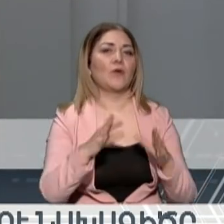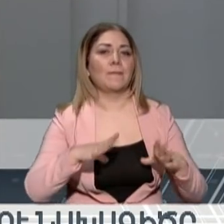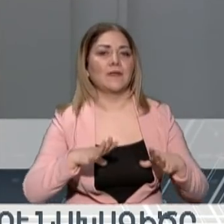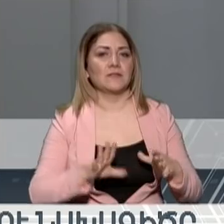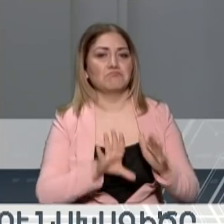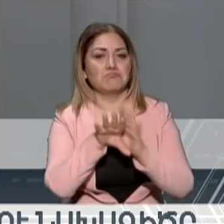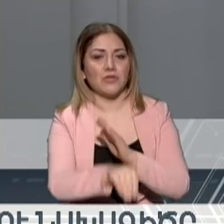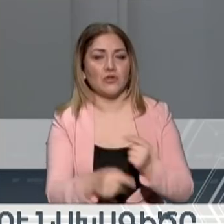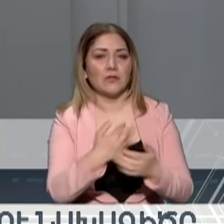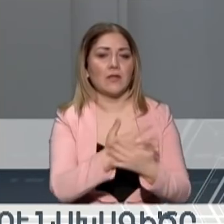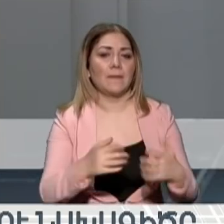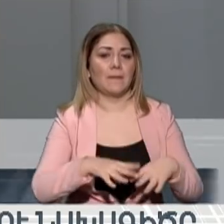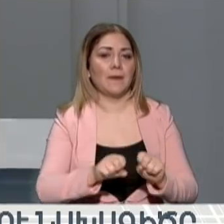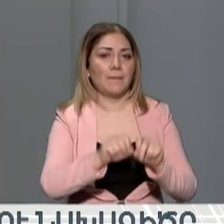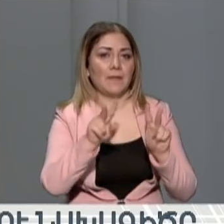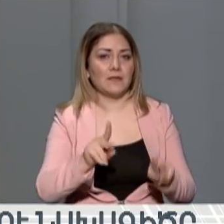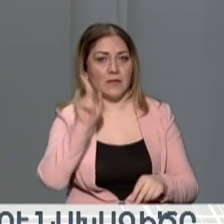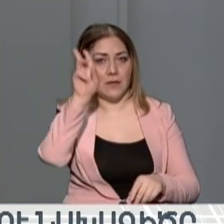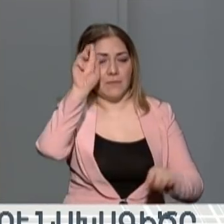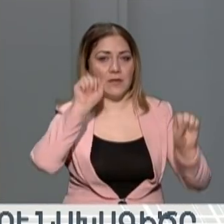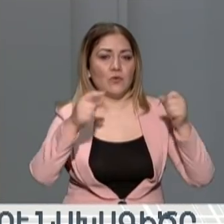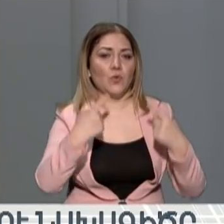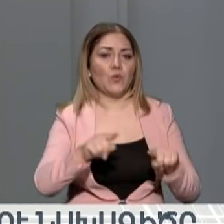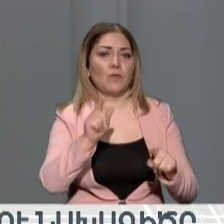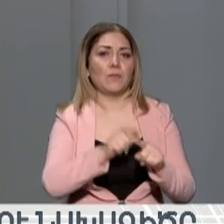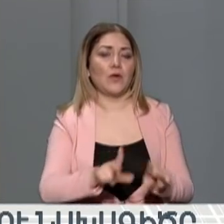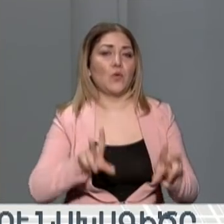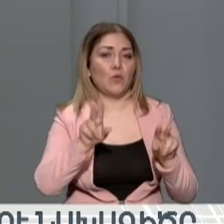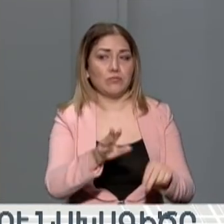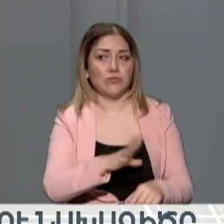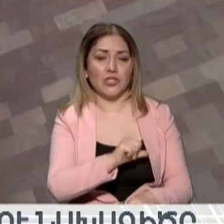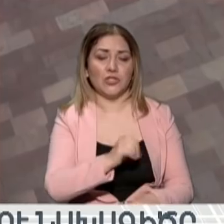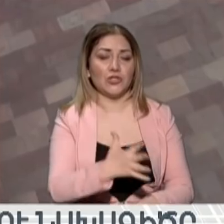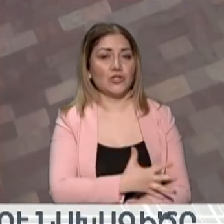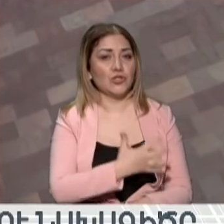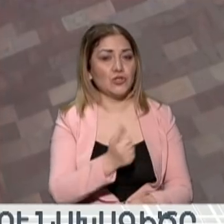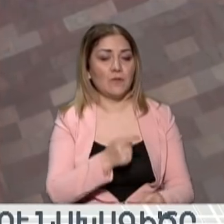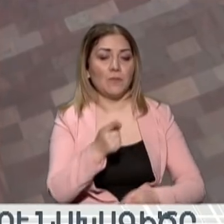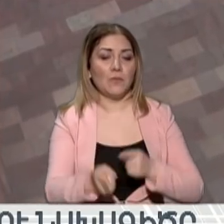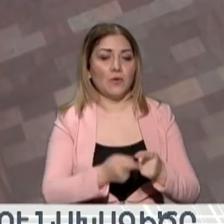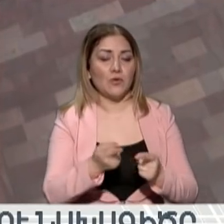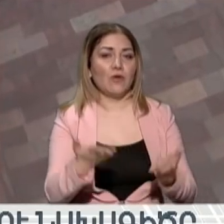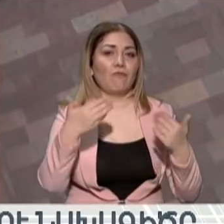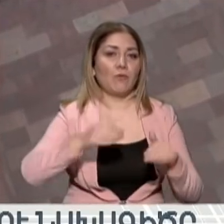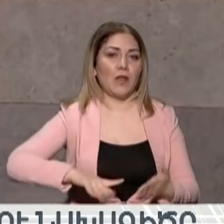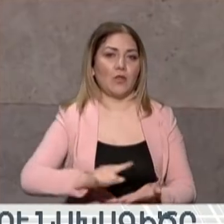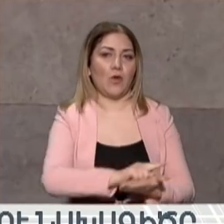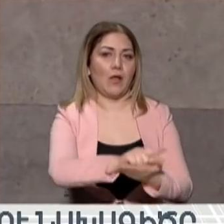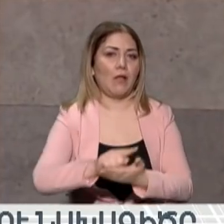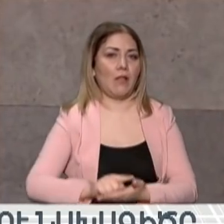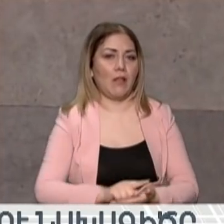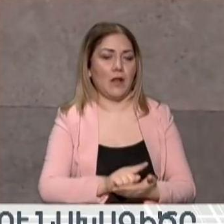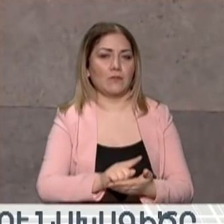մյուս մասնագիտություններ, որ ոնցորթե կարևորություն ուրիշ բաներ ասել։ Թադևոսյանը դժգոհում է փոփոխությունը որոշում, հետո նոր քննարկում են։